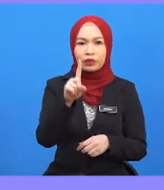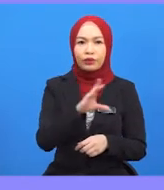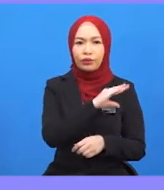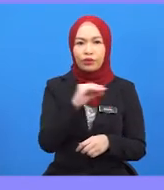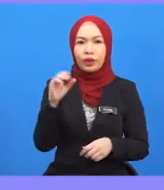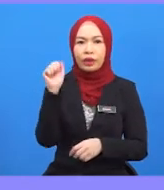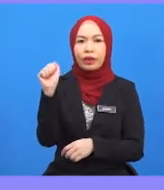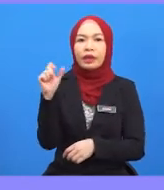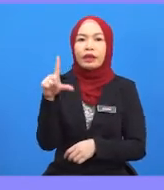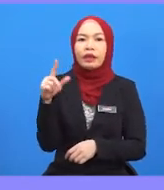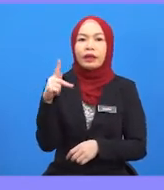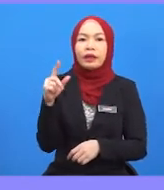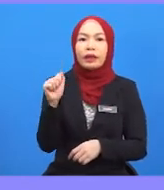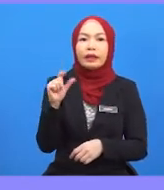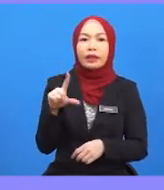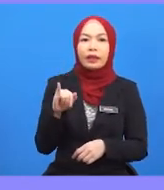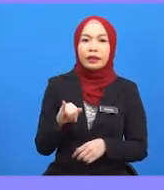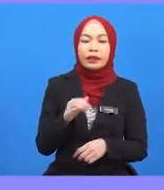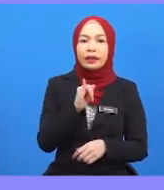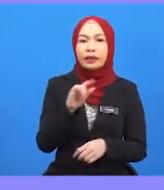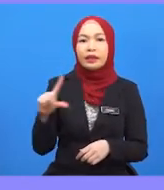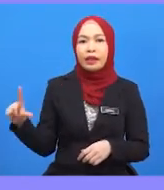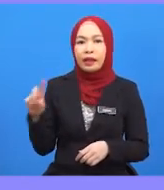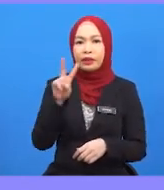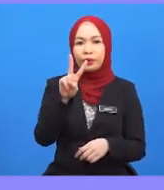alkali iaitu MB ialah 2.